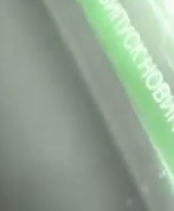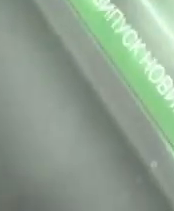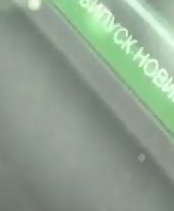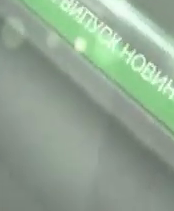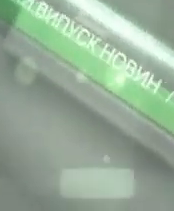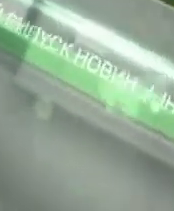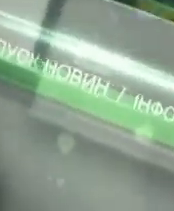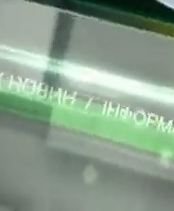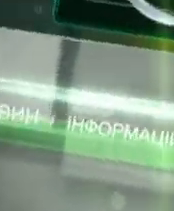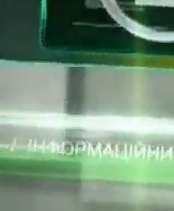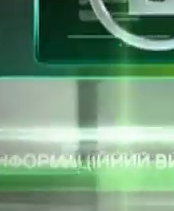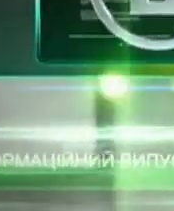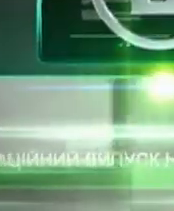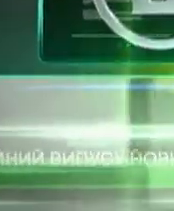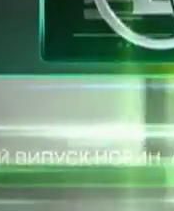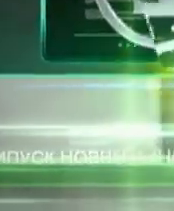Музика